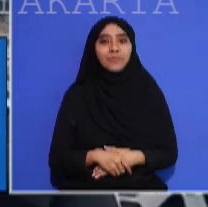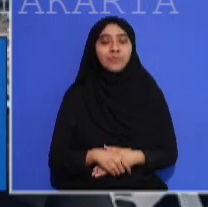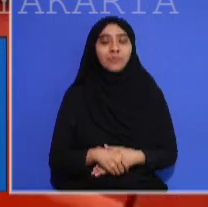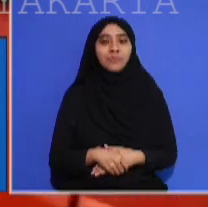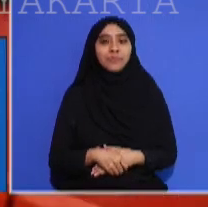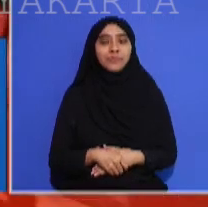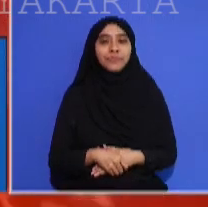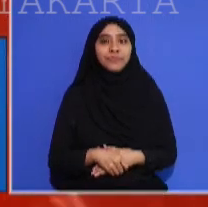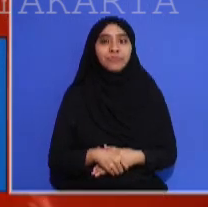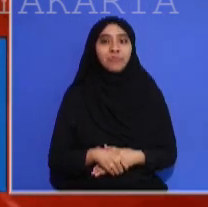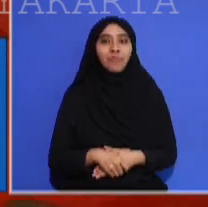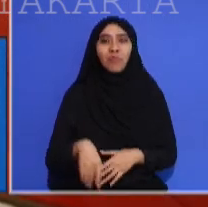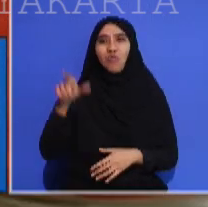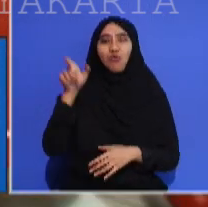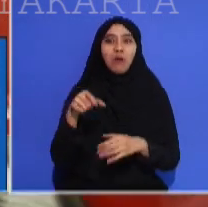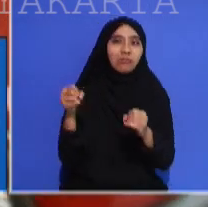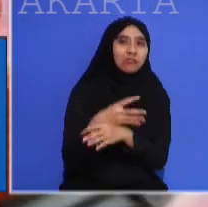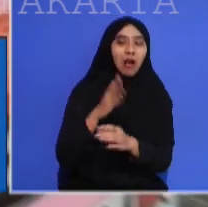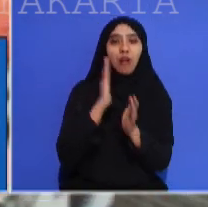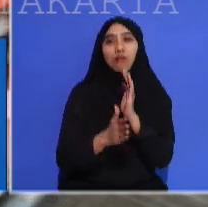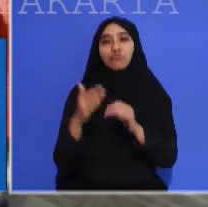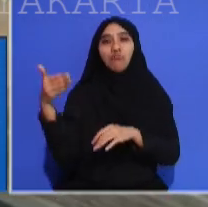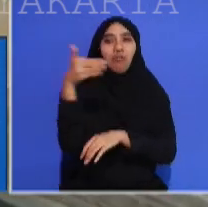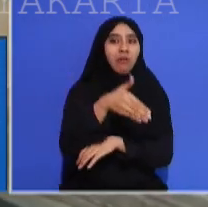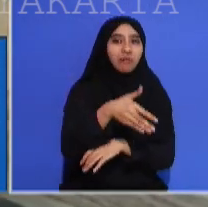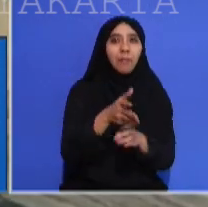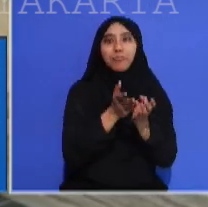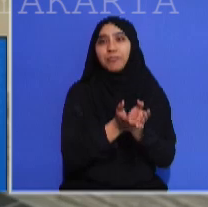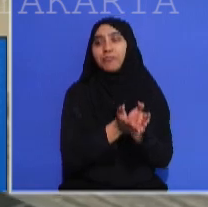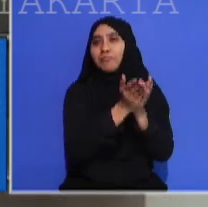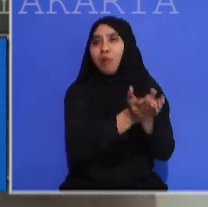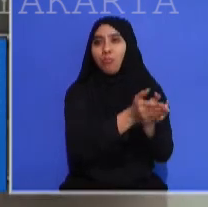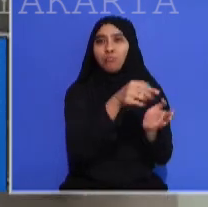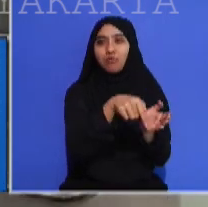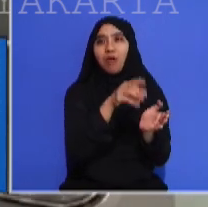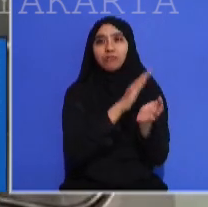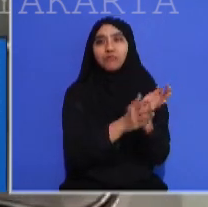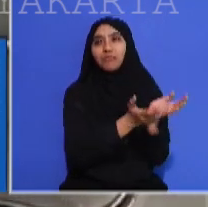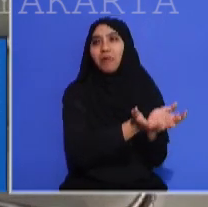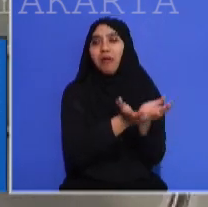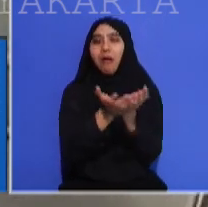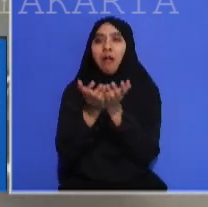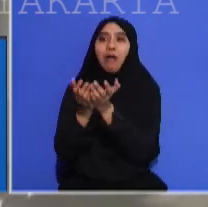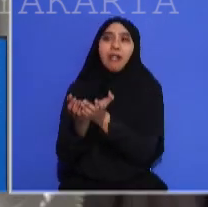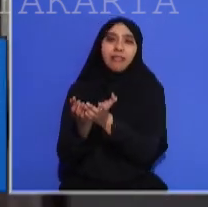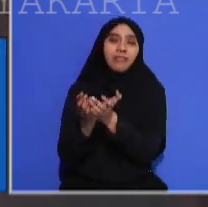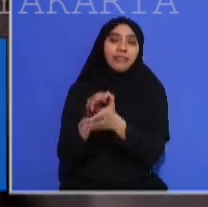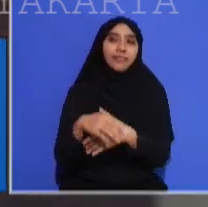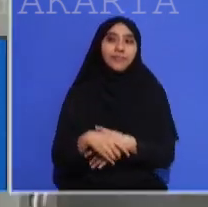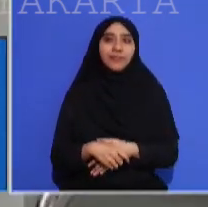petugas lalu melakukan evakuasi dengan menggunakan sebuah j j